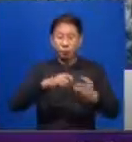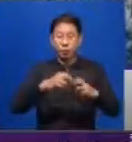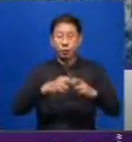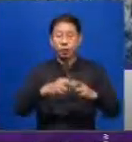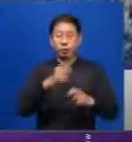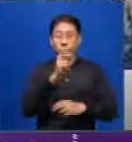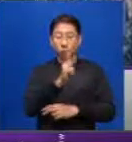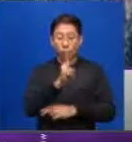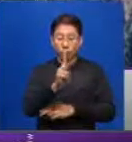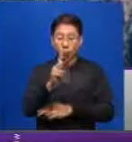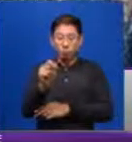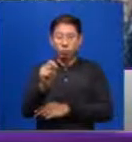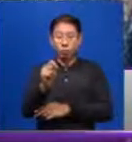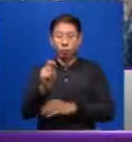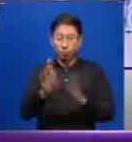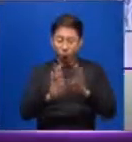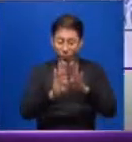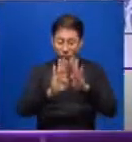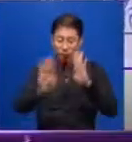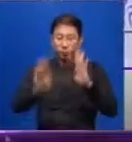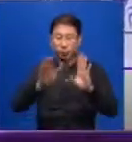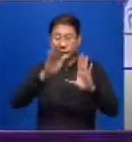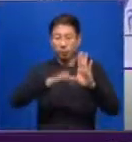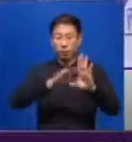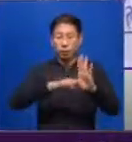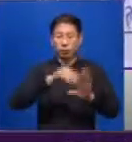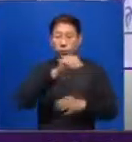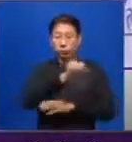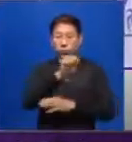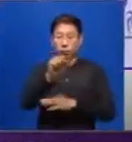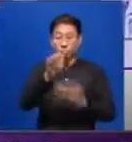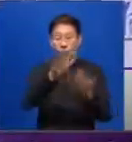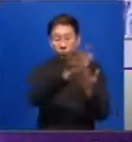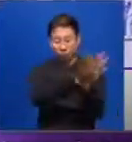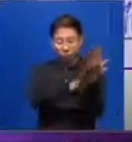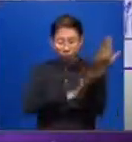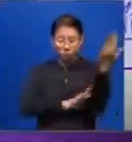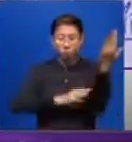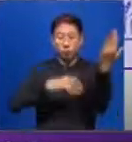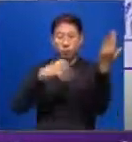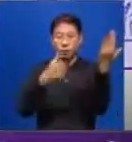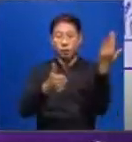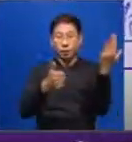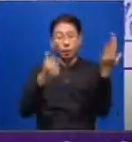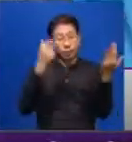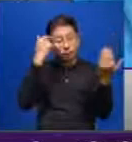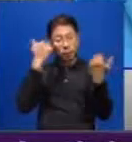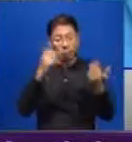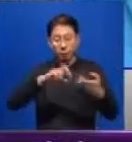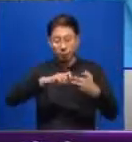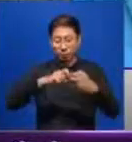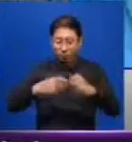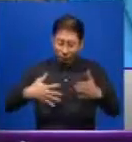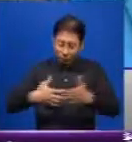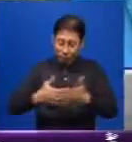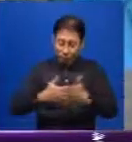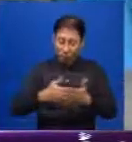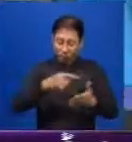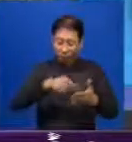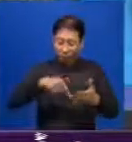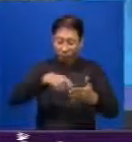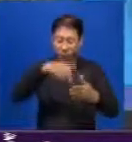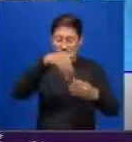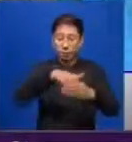กกตเน้นให้สามารถเปิดรับสมัครสสครบทุกเขตทั่วทั้งประเทศได้และหากมีการขัดขวางหน่วยเลือกตั้ง